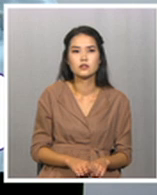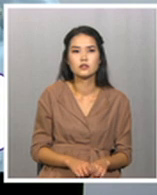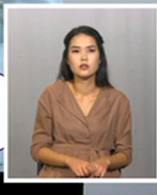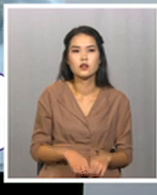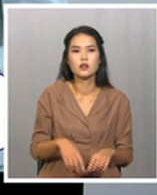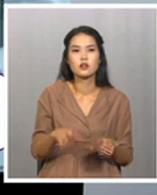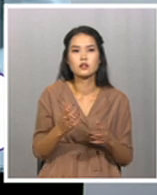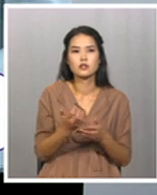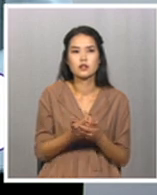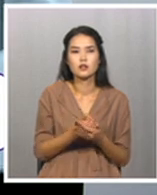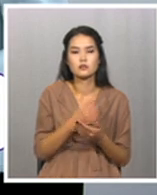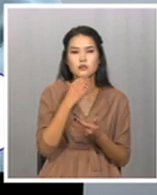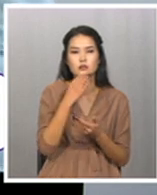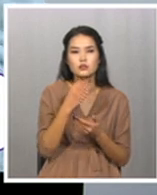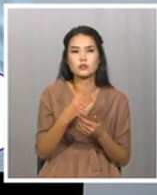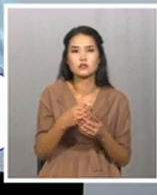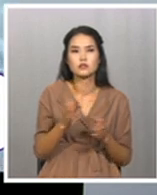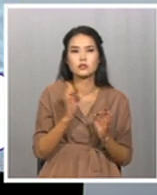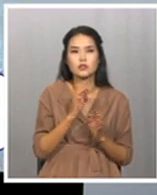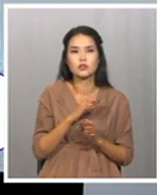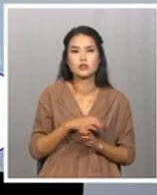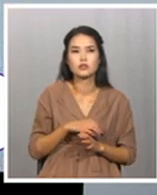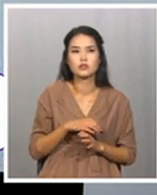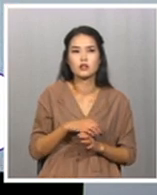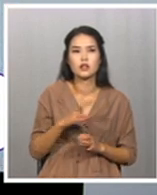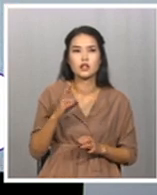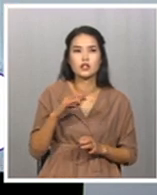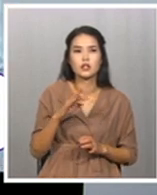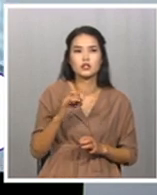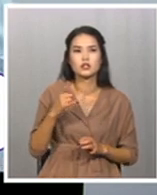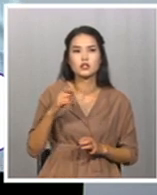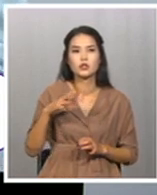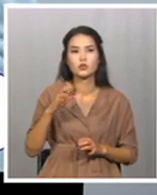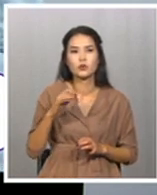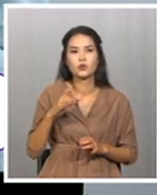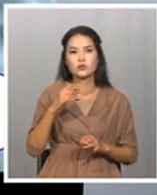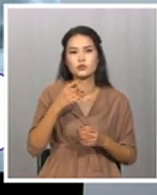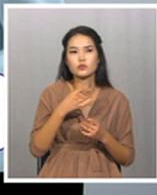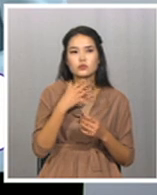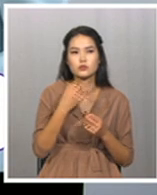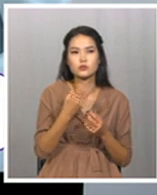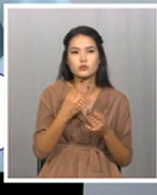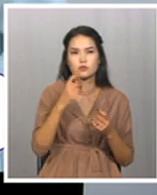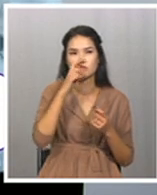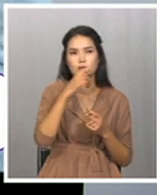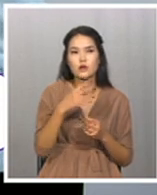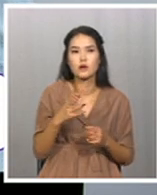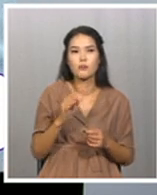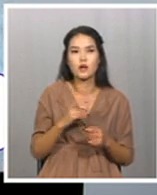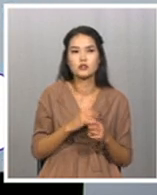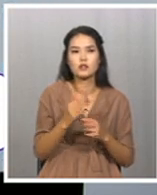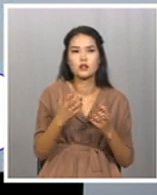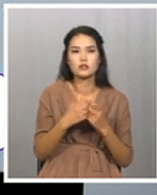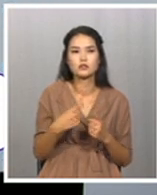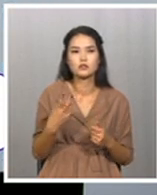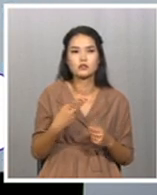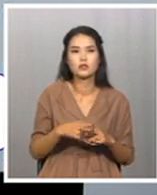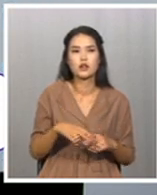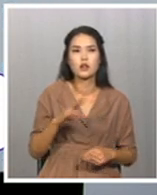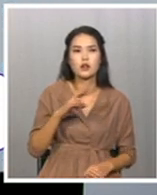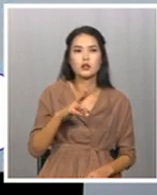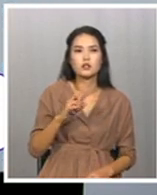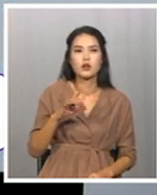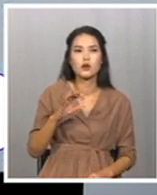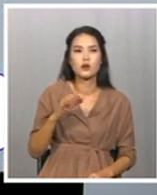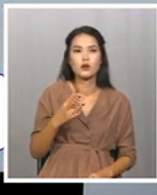табылған зат мөлшерлері арқылы осы жердегі натрий гидроксидінің және фосфор қышқылының массаларын есептейміз. Ол үшін бізге натрий